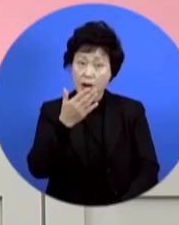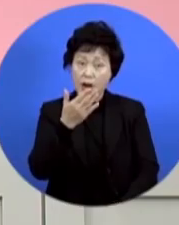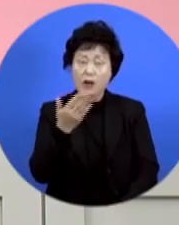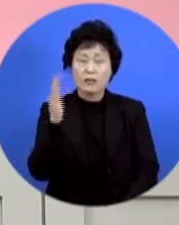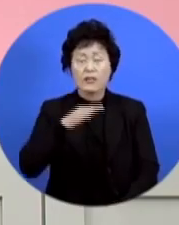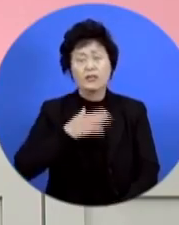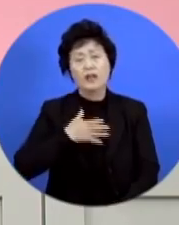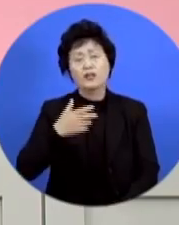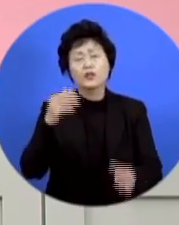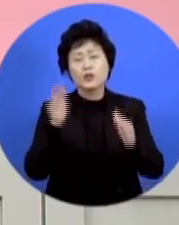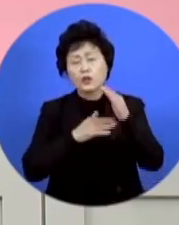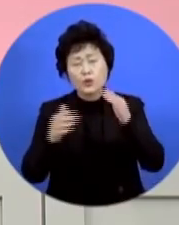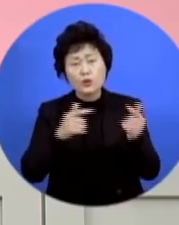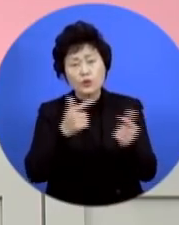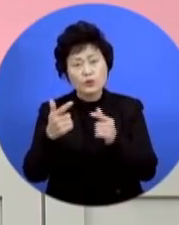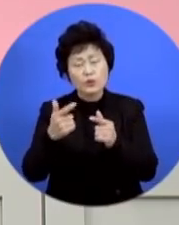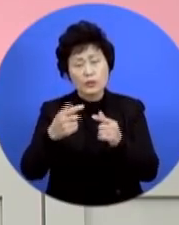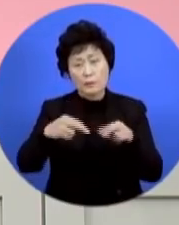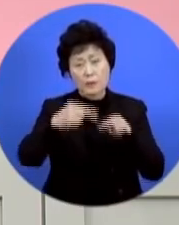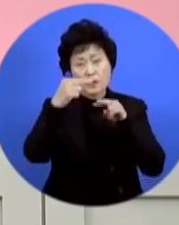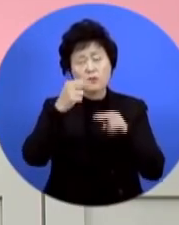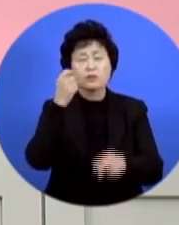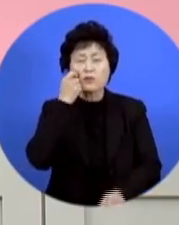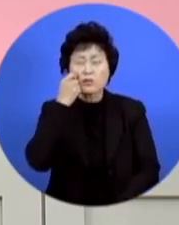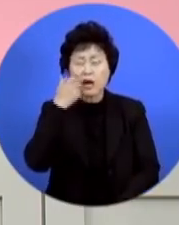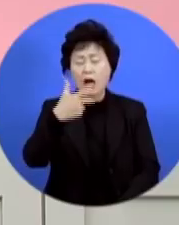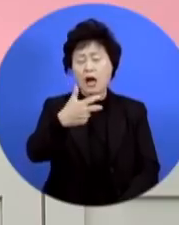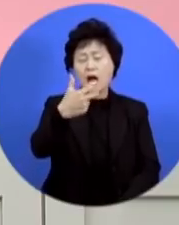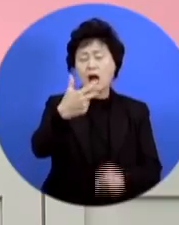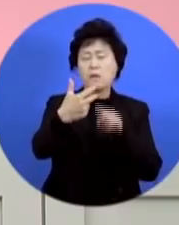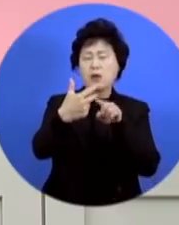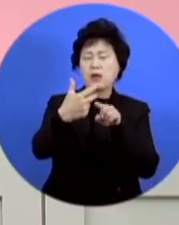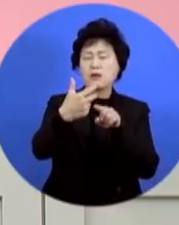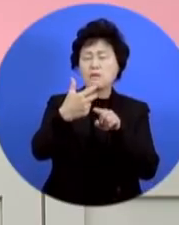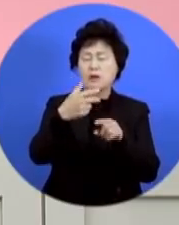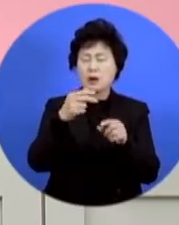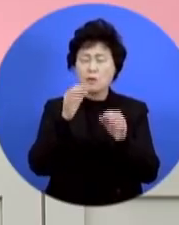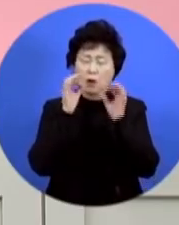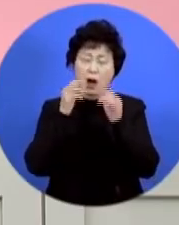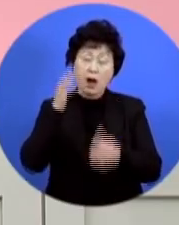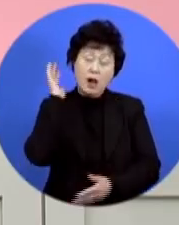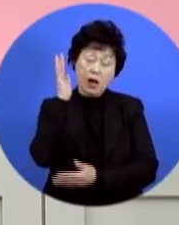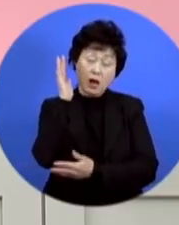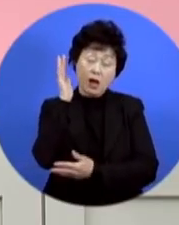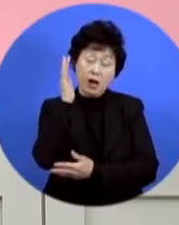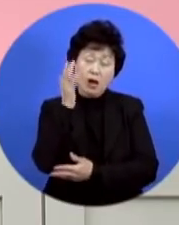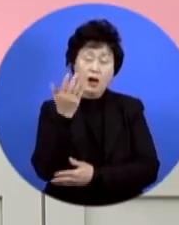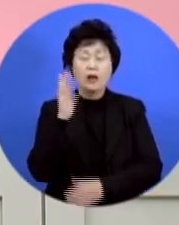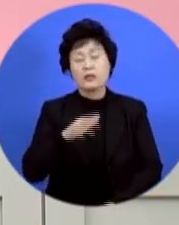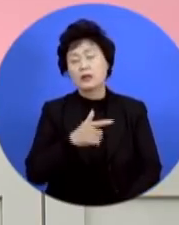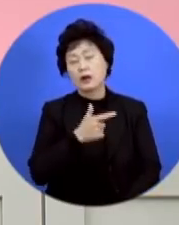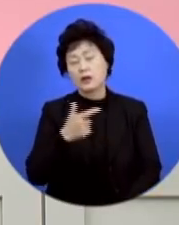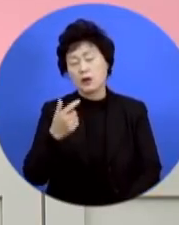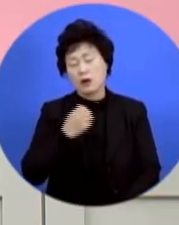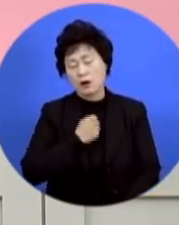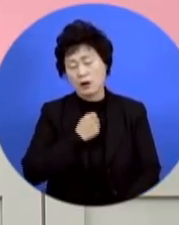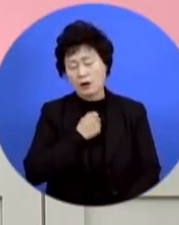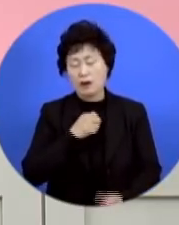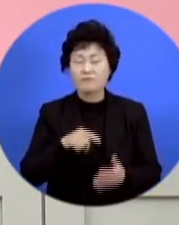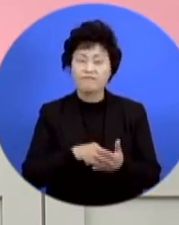그 심정으로 몇 달을 살았죠. 근데 너무나 눈물이 나고. 그렇게 힘들고 야 예배가 이렇게